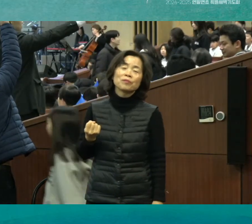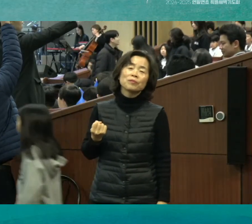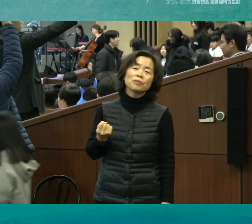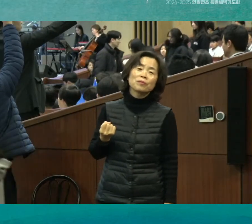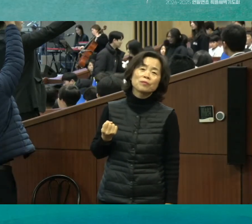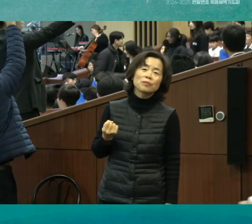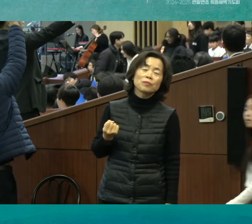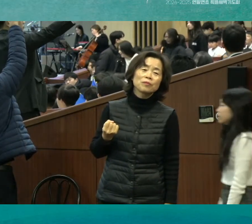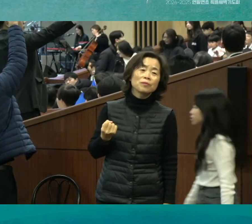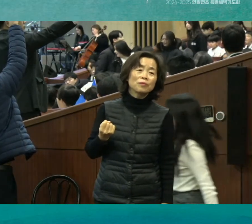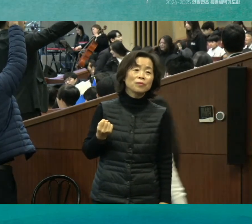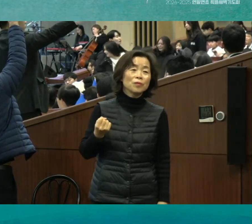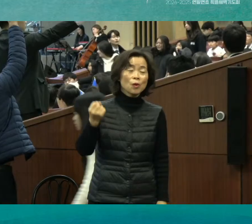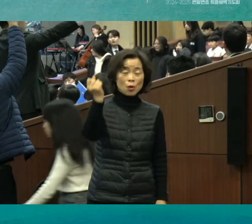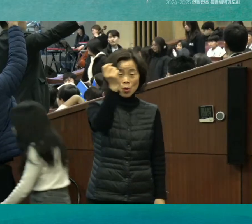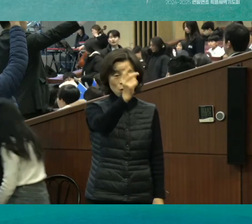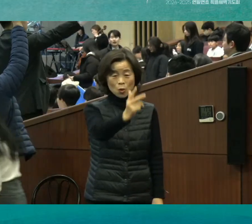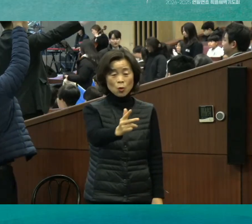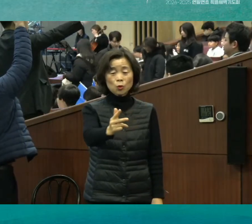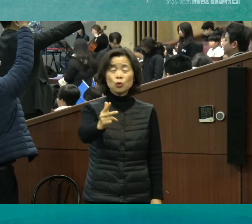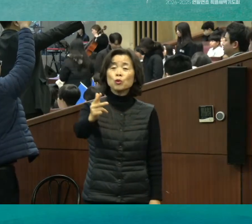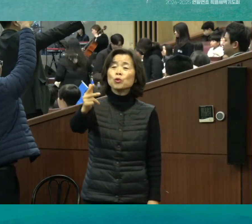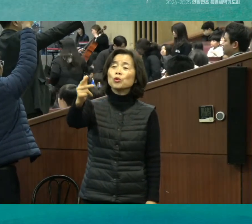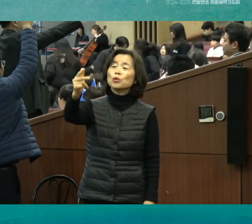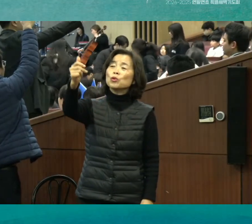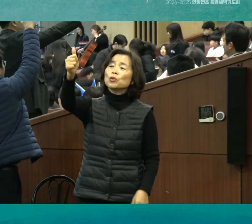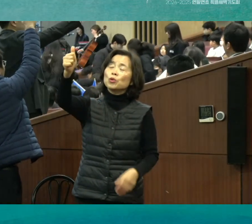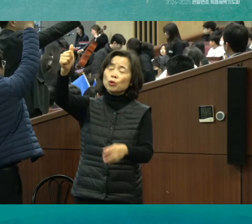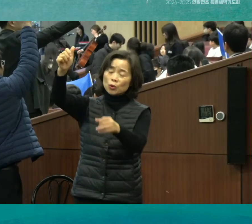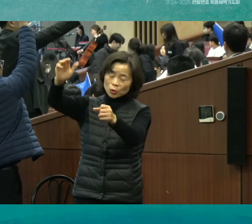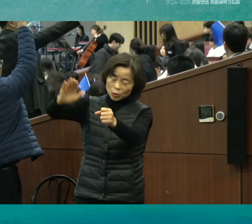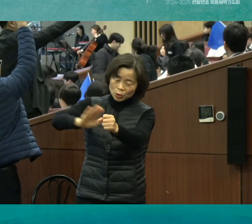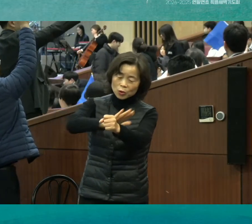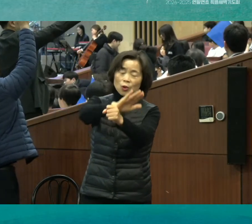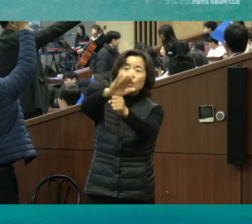주 사랑 나를 붙드시고 주